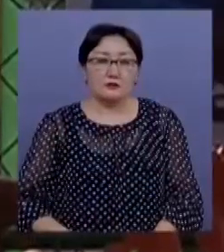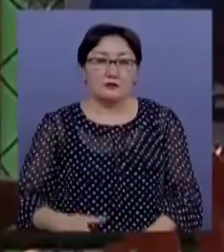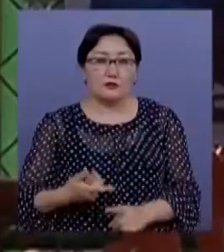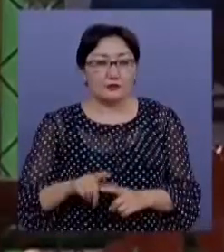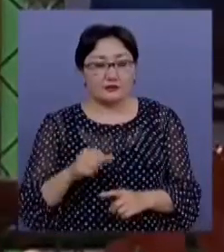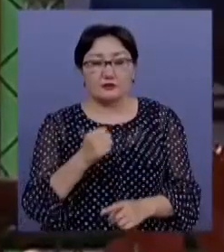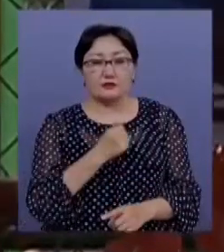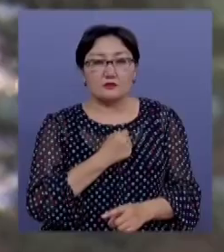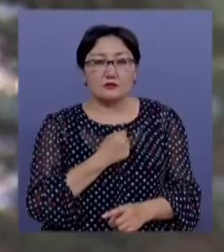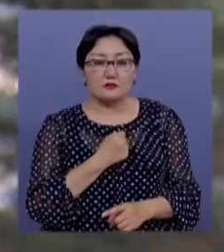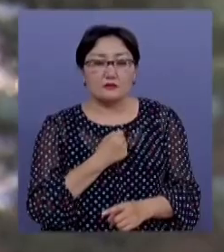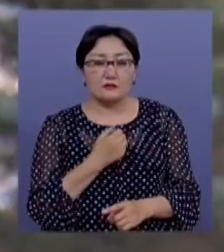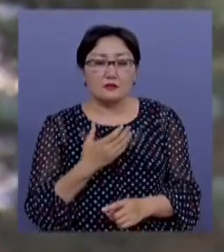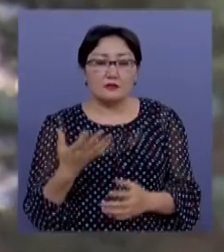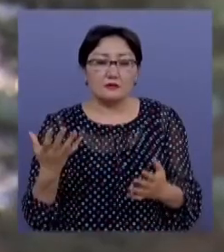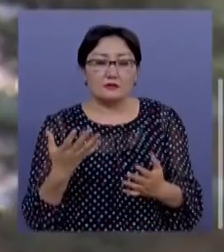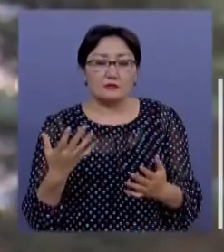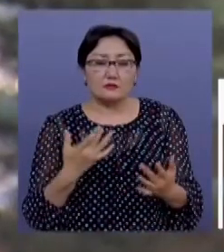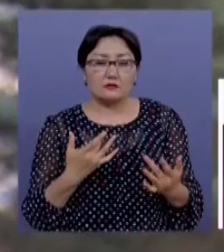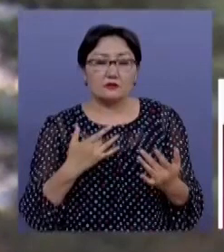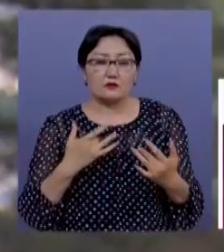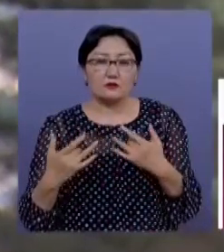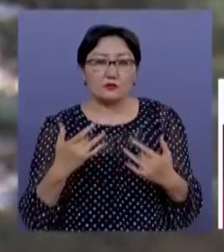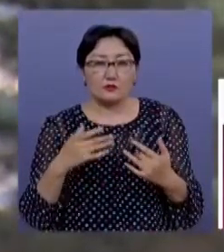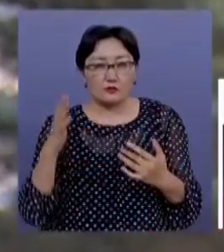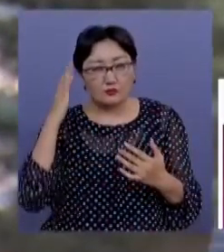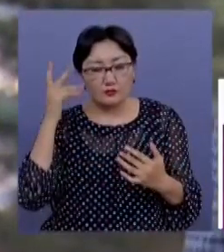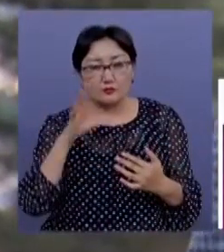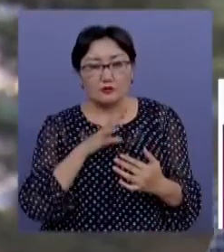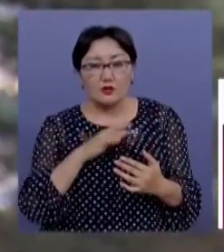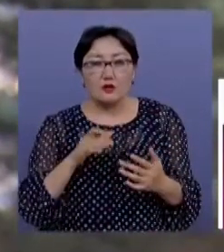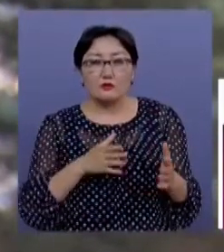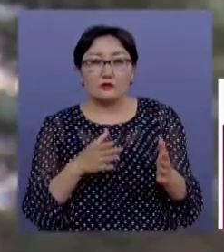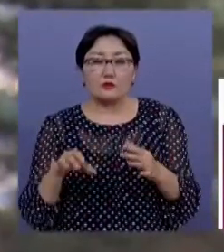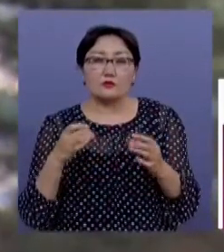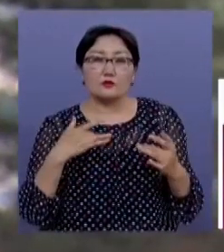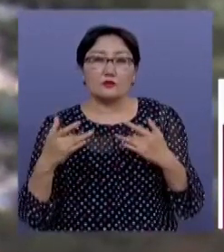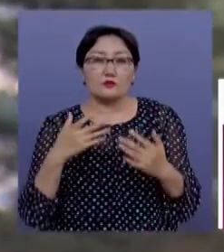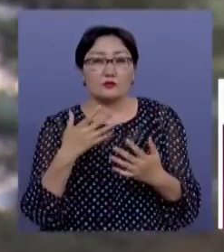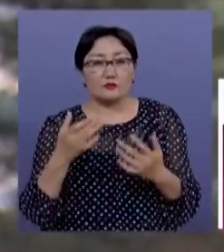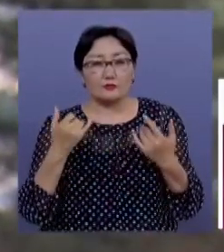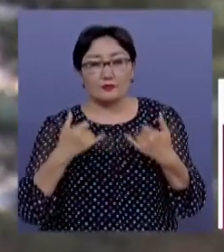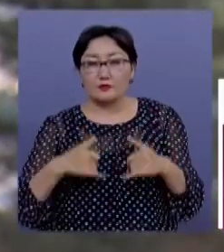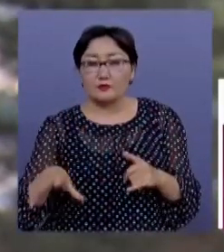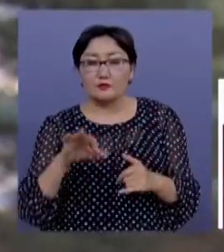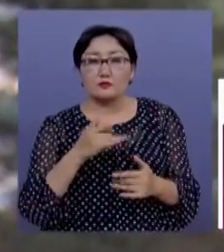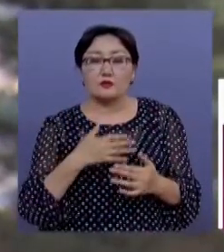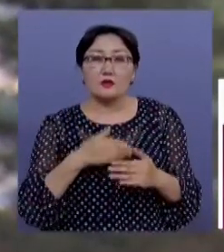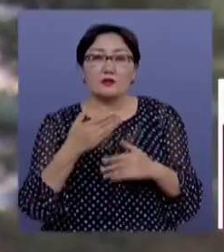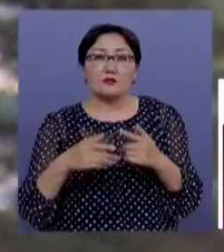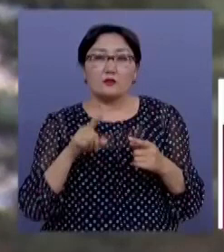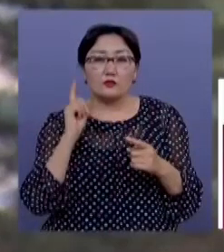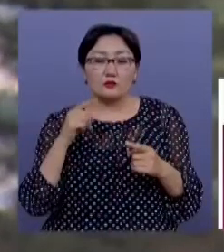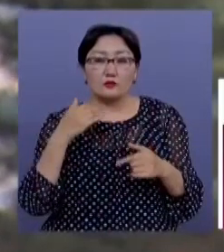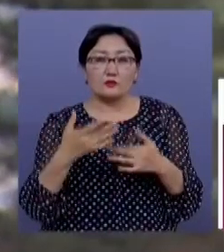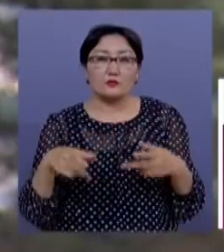жалко. Какие шоу он устраивал? Денис Тен шығармашылық адамы болатын. Мұзайдында жасаған шоулары көрерменнің көңілінен шықты. Артынан талай жастарды